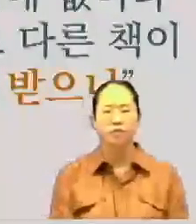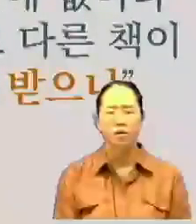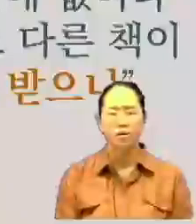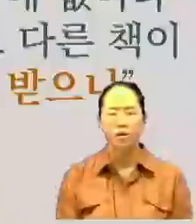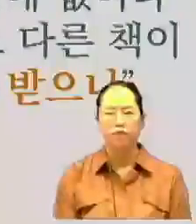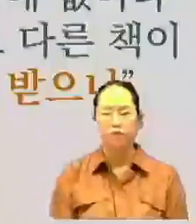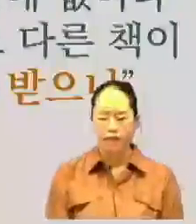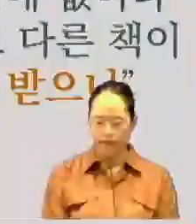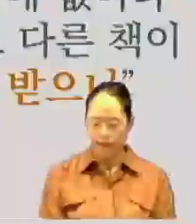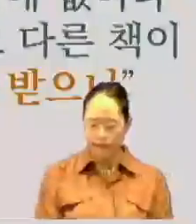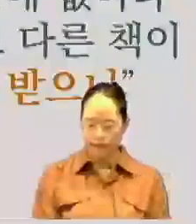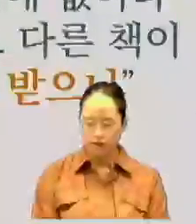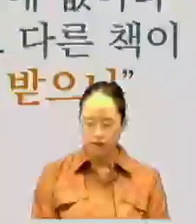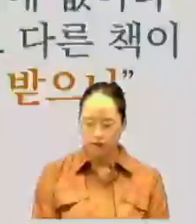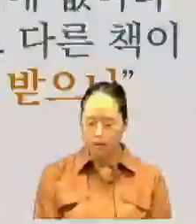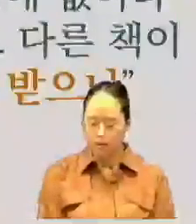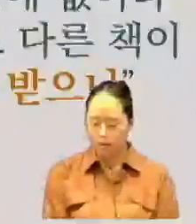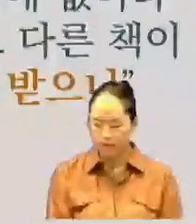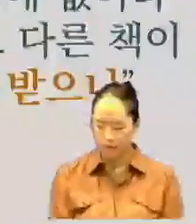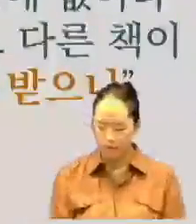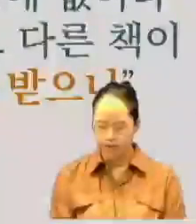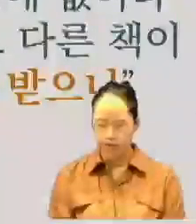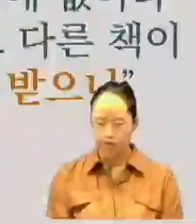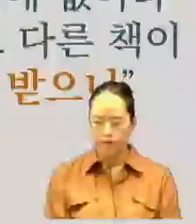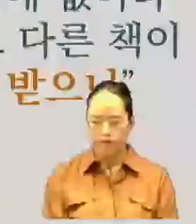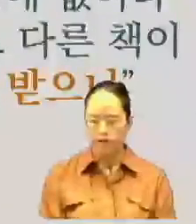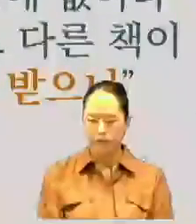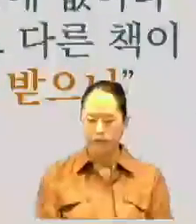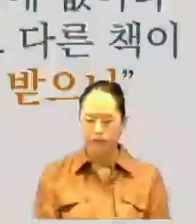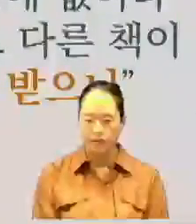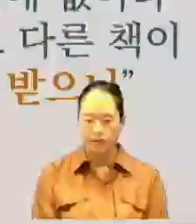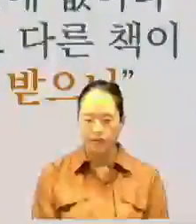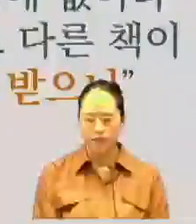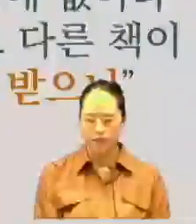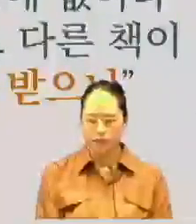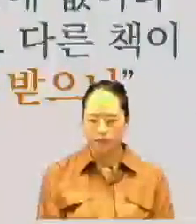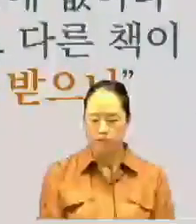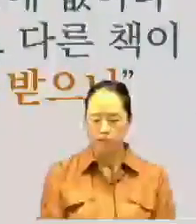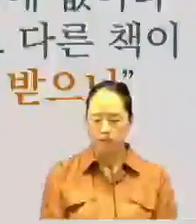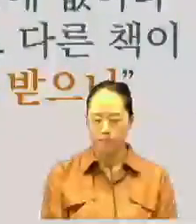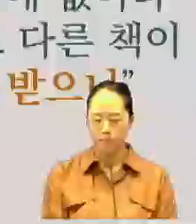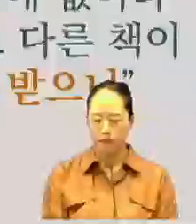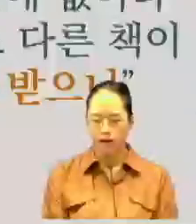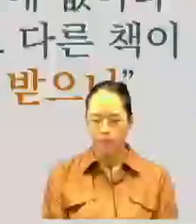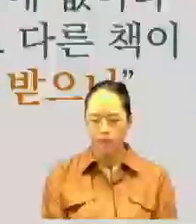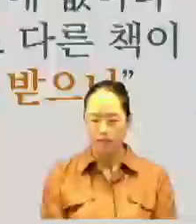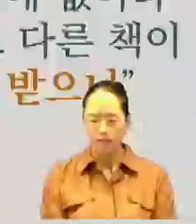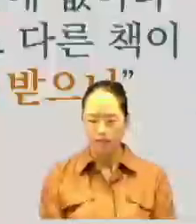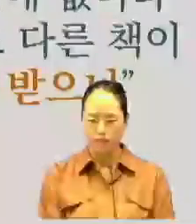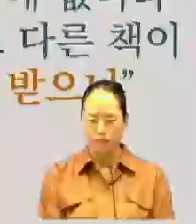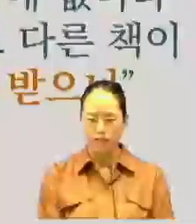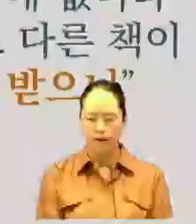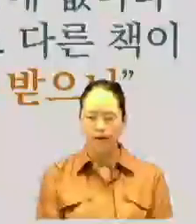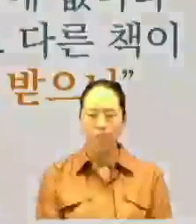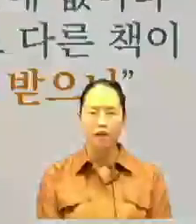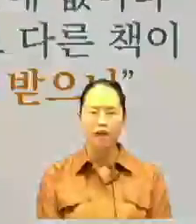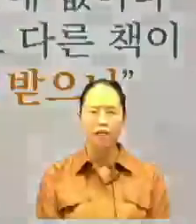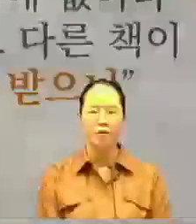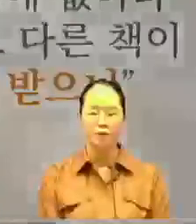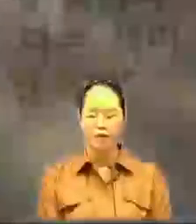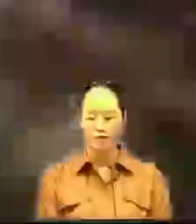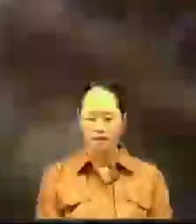甚至去这个法庭的时候，我们也会看到这个审判官，然后陪审团，然后这